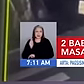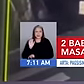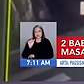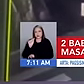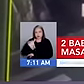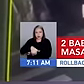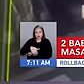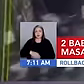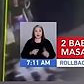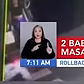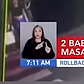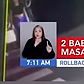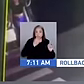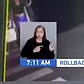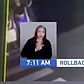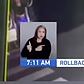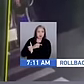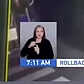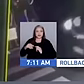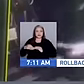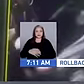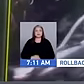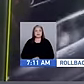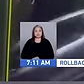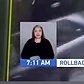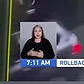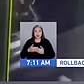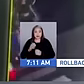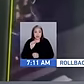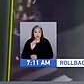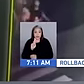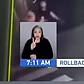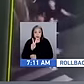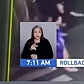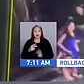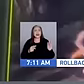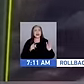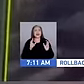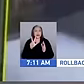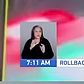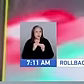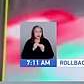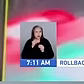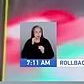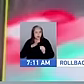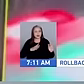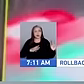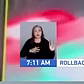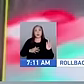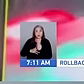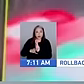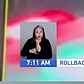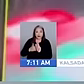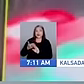ang isa paglampas ng SUV saka Tumawid ang tatlo pa pero bago pa sila makatawid sinalpok